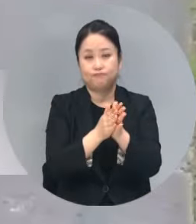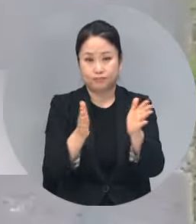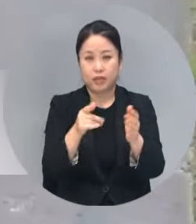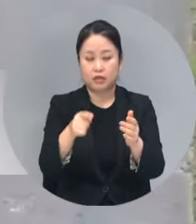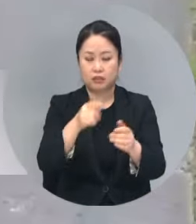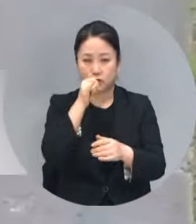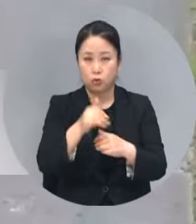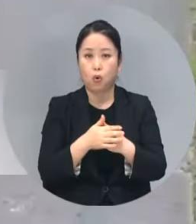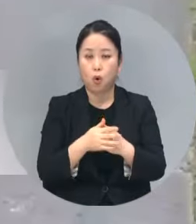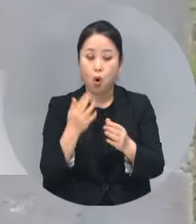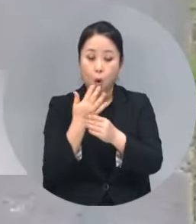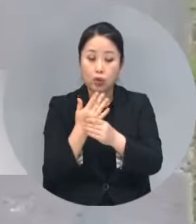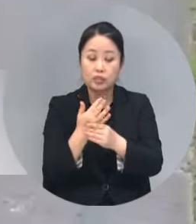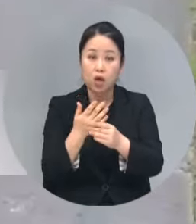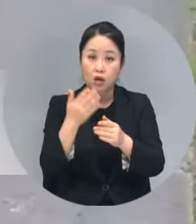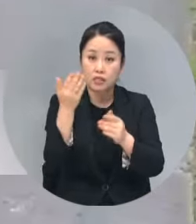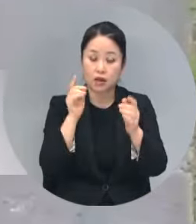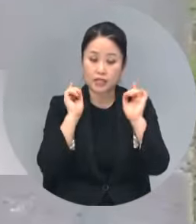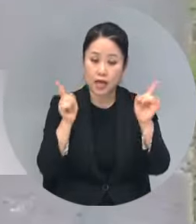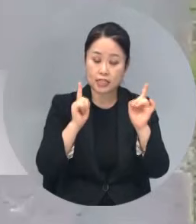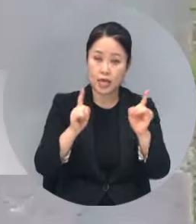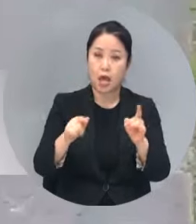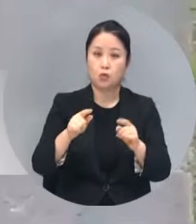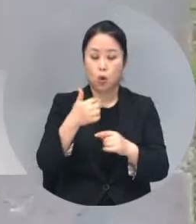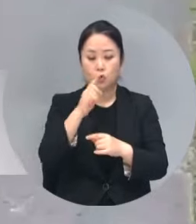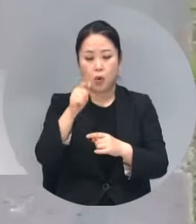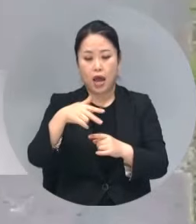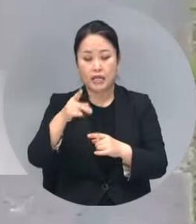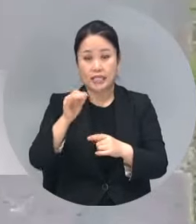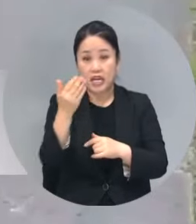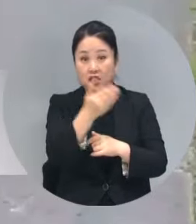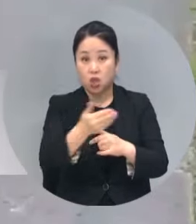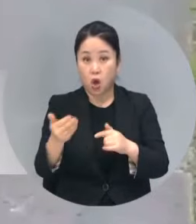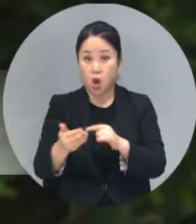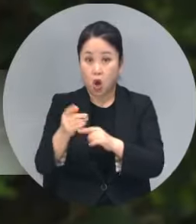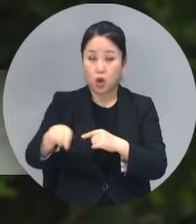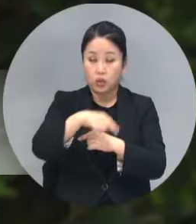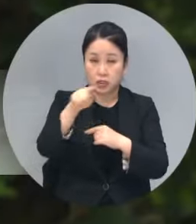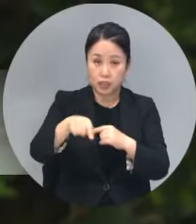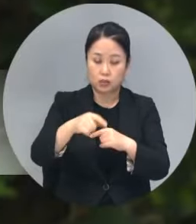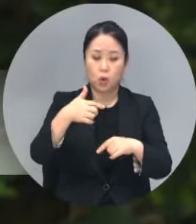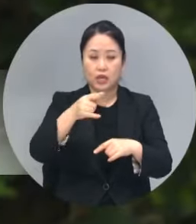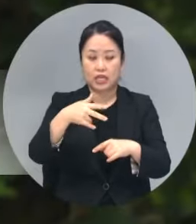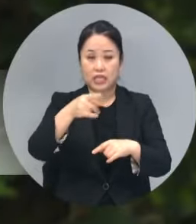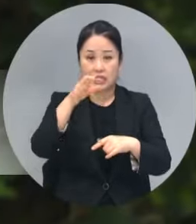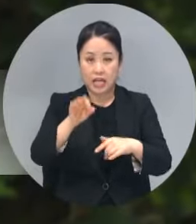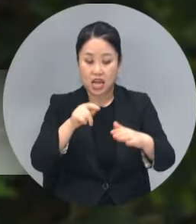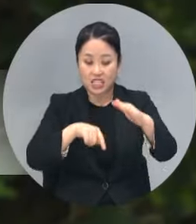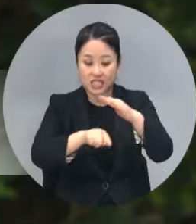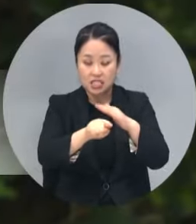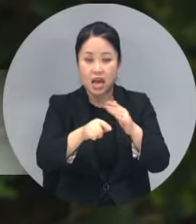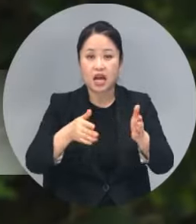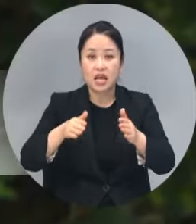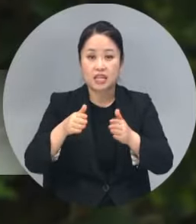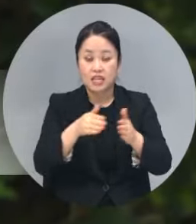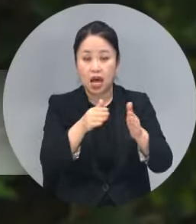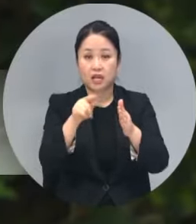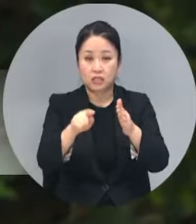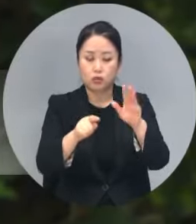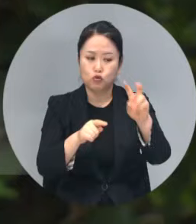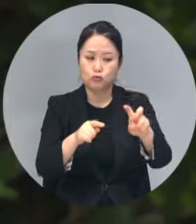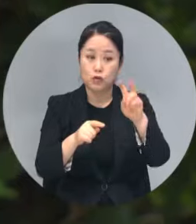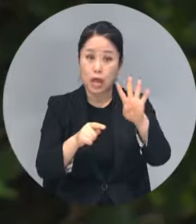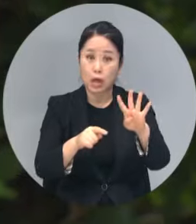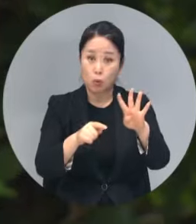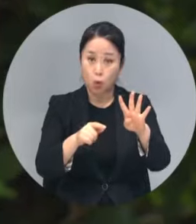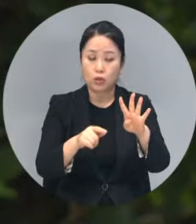온천천 산책로 모든 구간과 학장천 등 하천변 산책로와 기장 무곡 지한 차도 등 24곳의 출입이